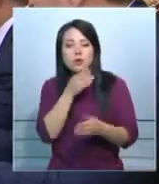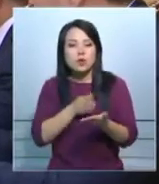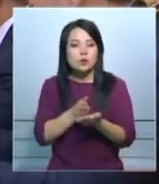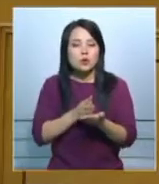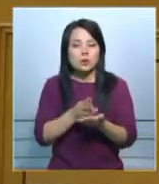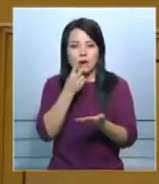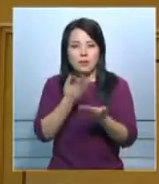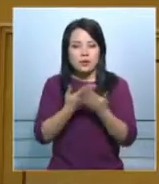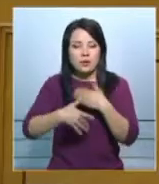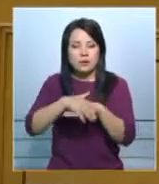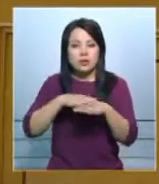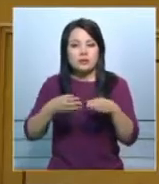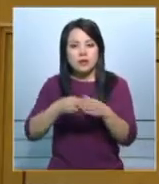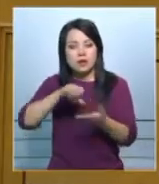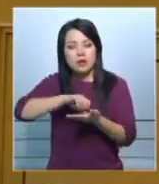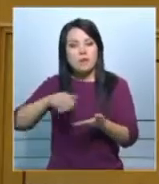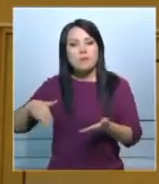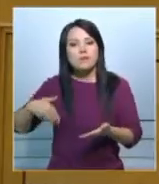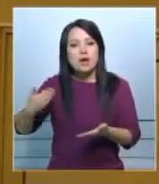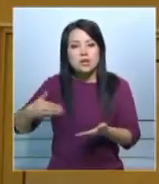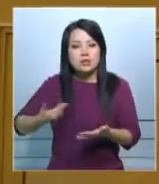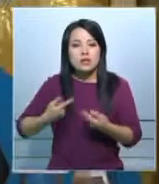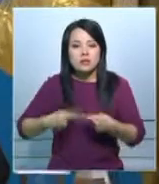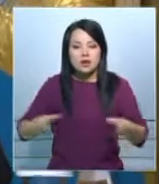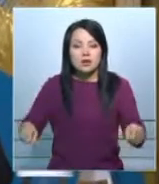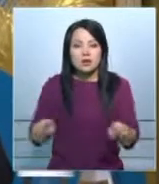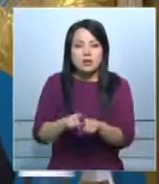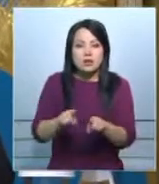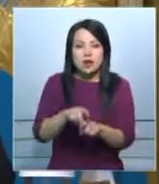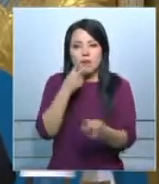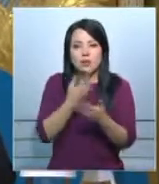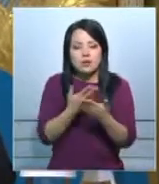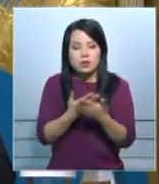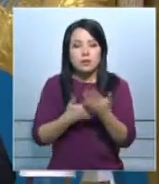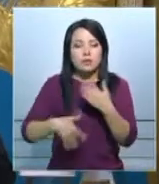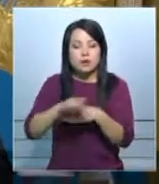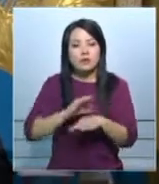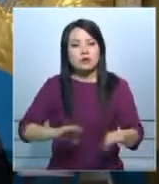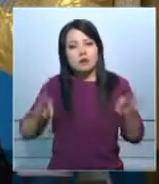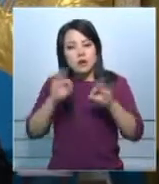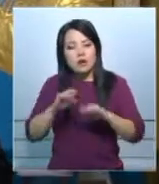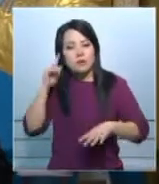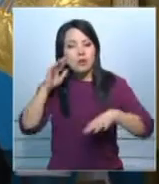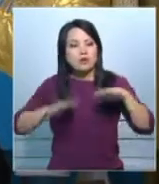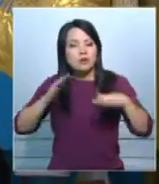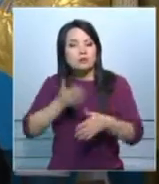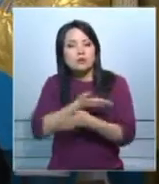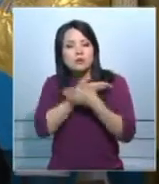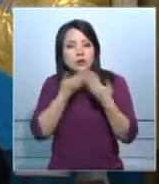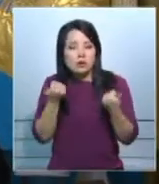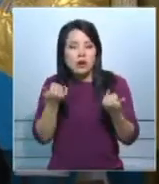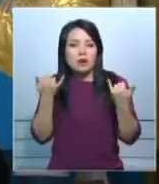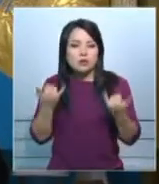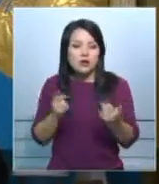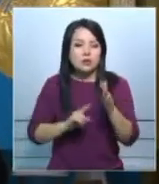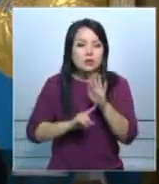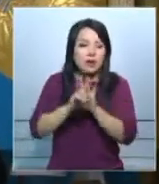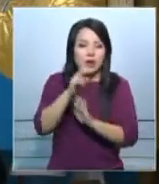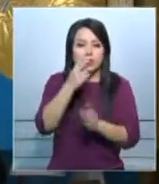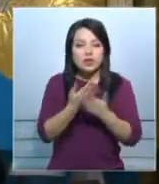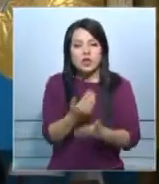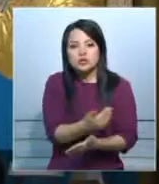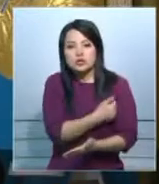Нет. Конечной полезности этого интеграционного объединения у меня никаких сомнений нет. Тем более, что